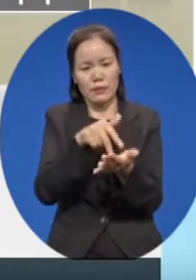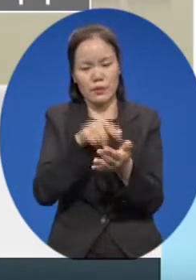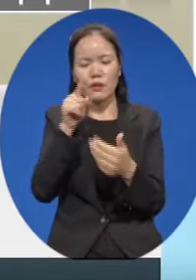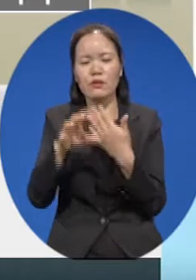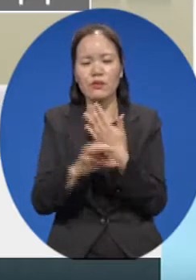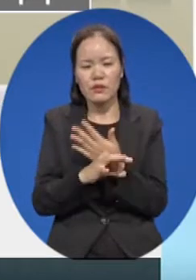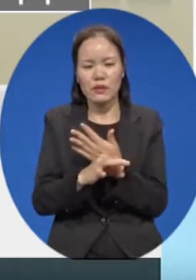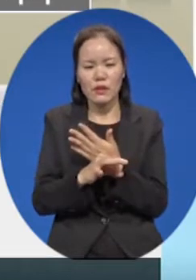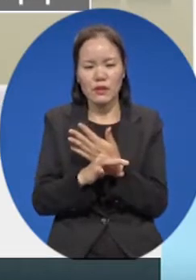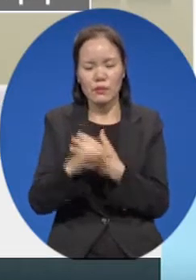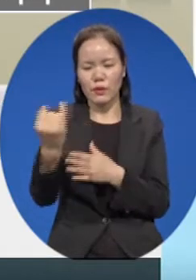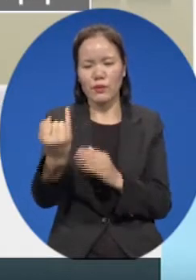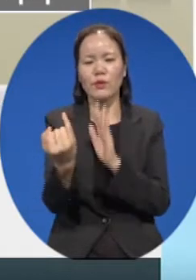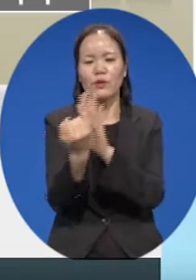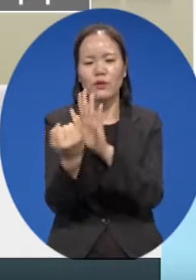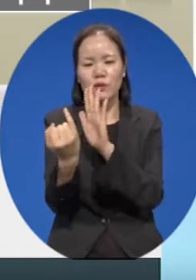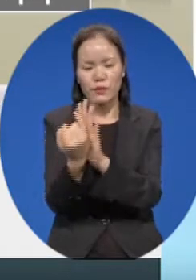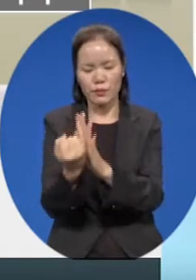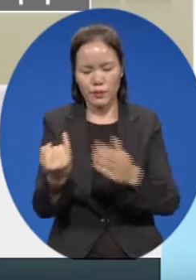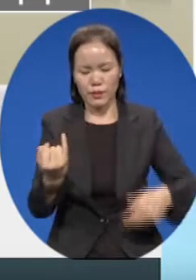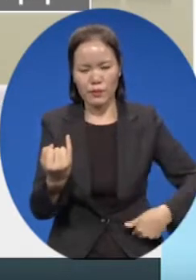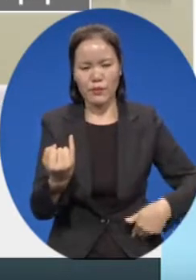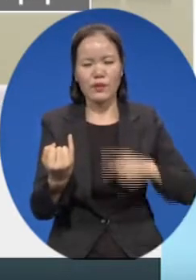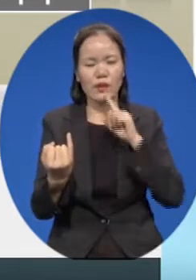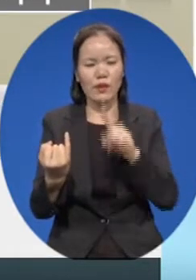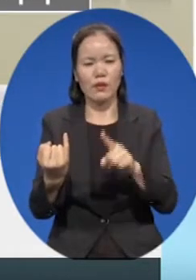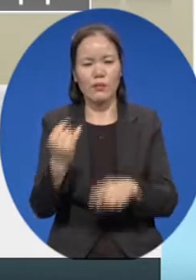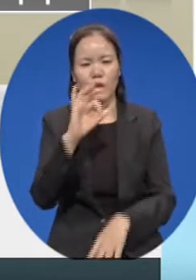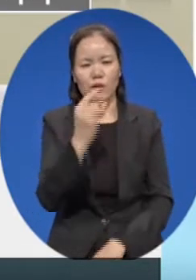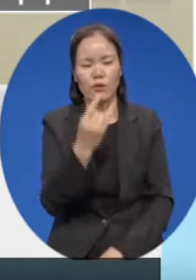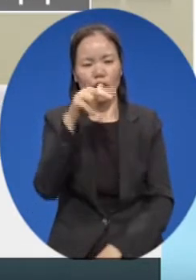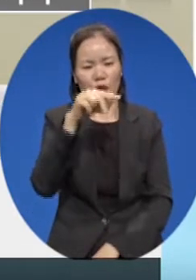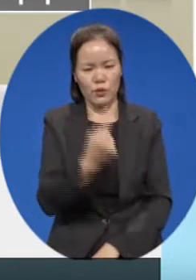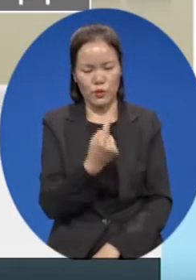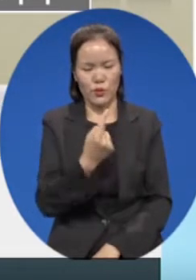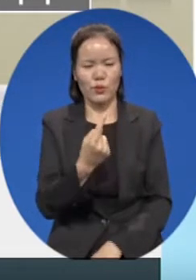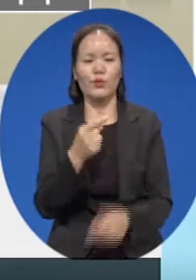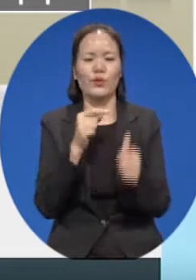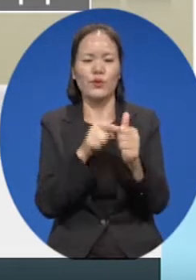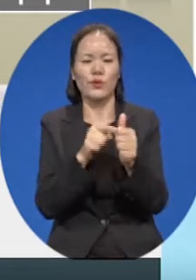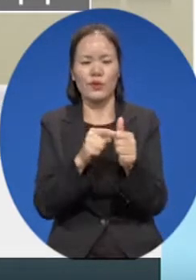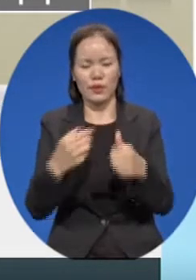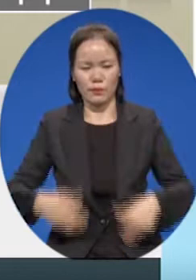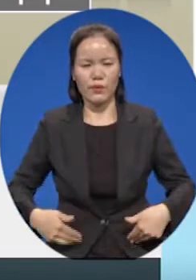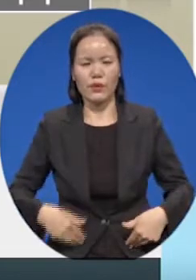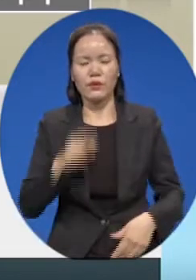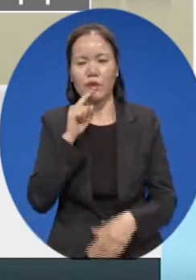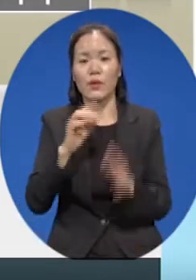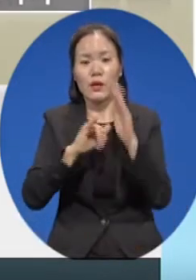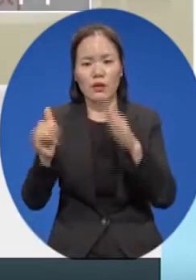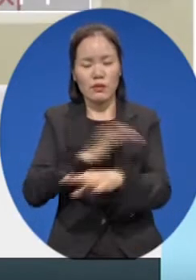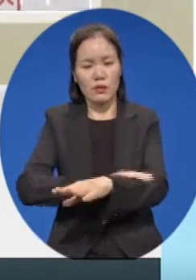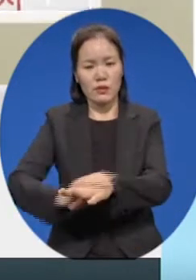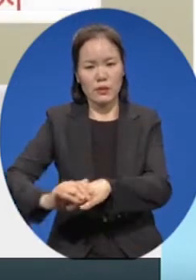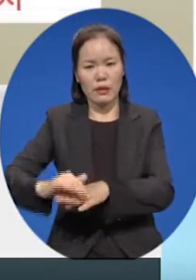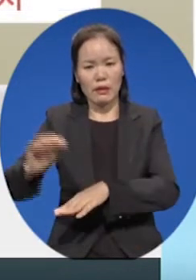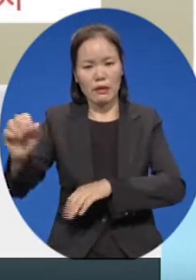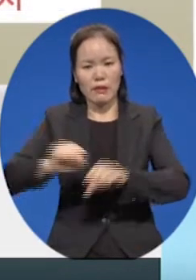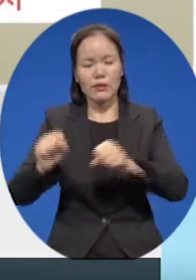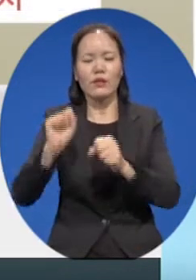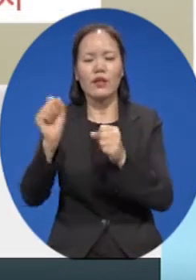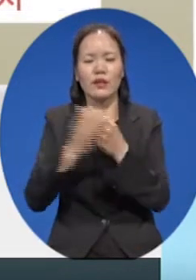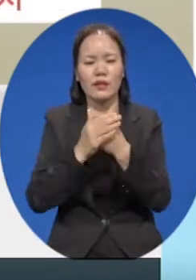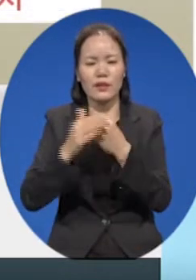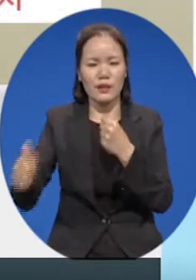외조라고 하는 것이 있어야 된다고 우리는 얘기를 하잖아요. 보통 외조든 내조든 서로 가족이 잘 되게끔 하기 위해서 스스로 자제를 하는